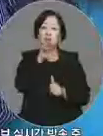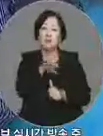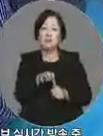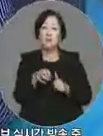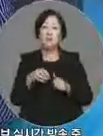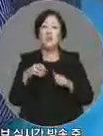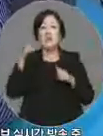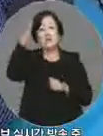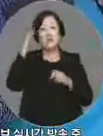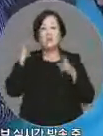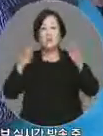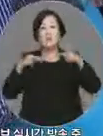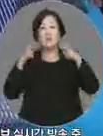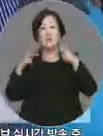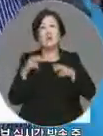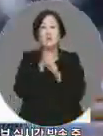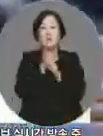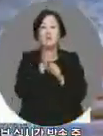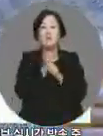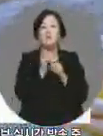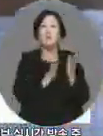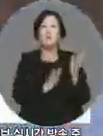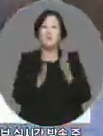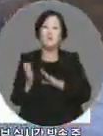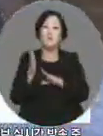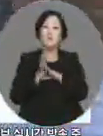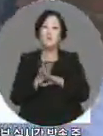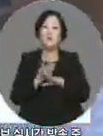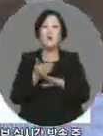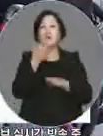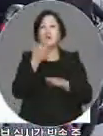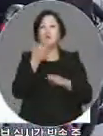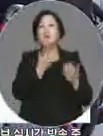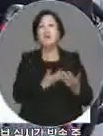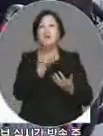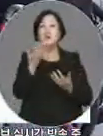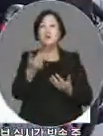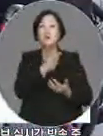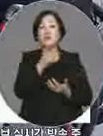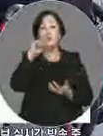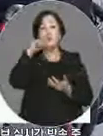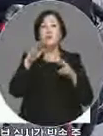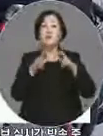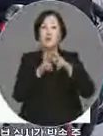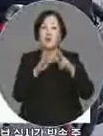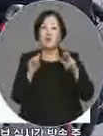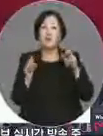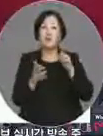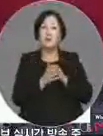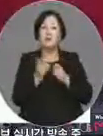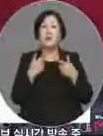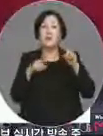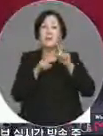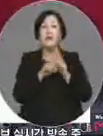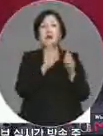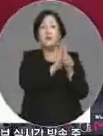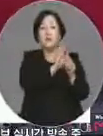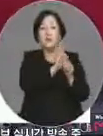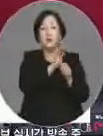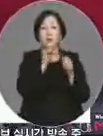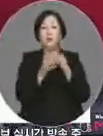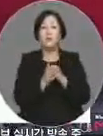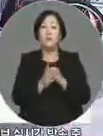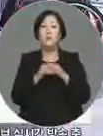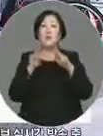한편에선 짜장면이 쉴 새 없이 만들어지고 있습니다. 식당 이동이 어려운 장애인들을 위해 식당 업주들이 두 팔을 걷어붙인 겁니다.